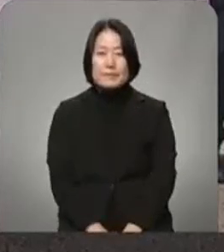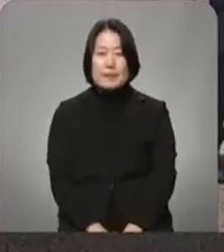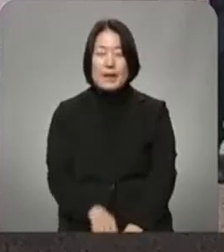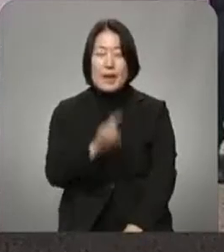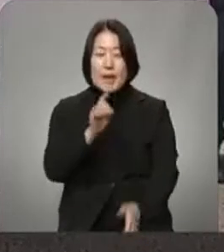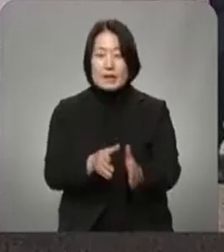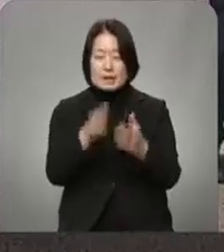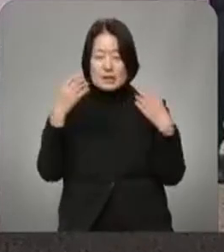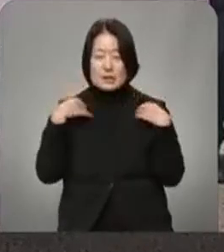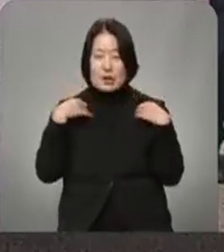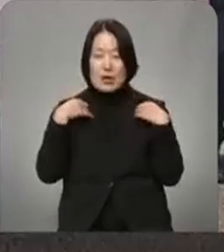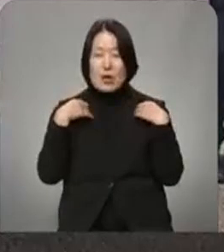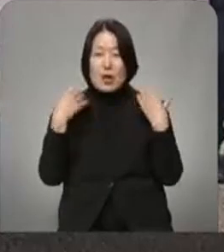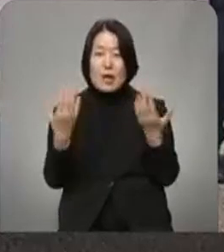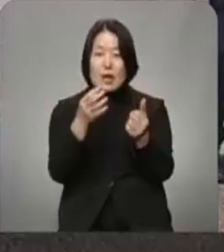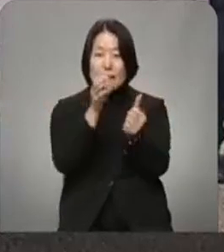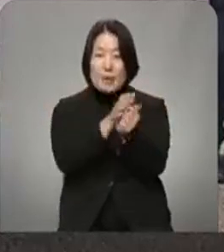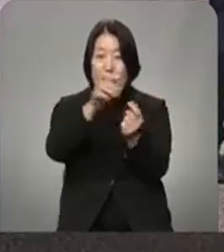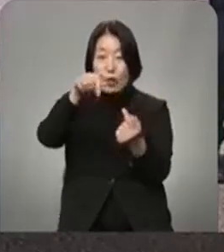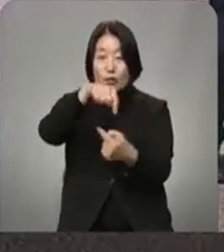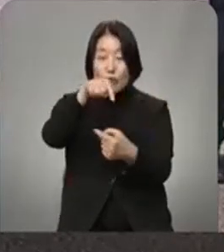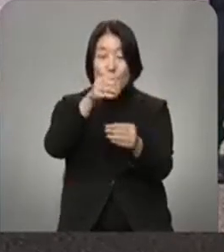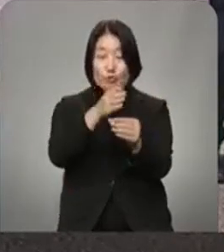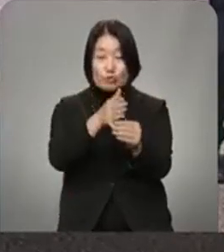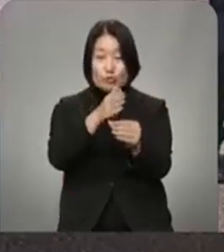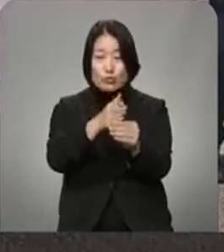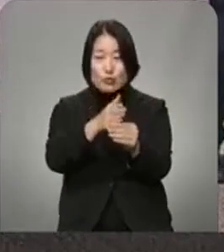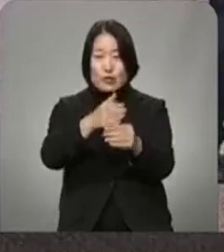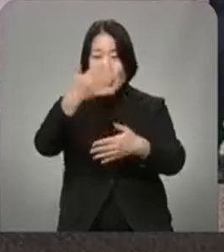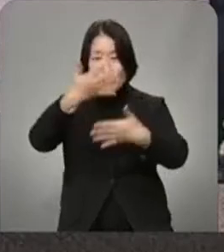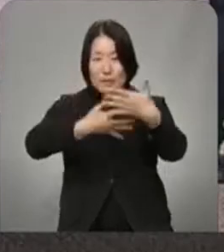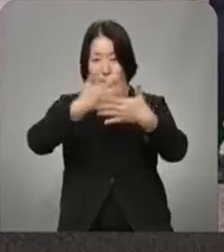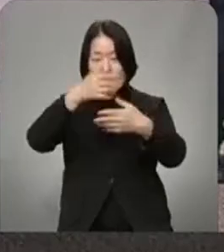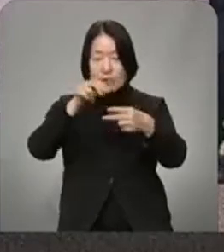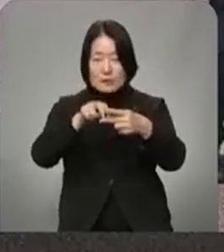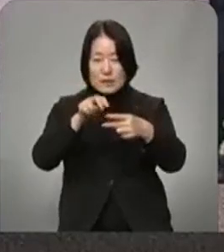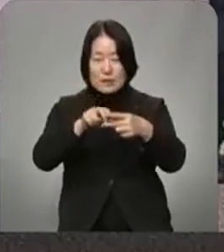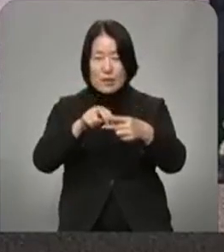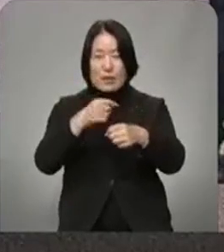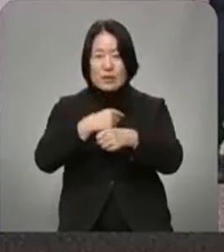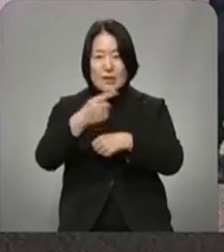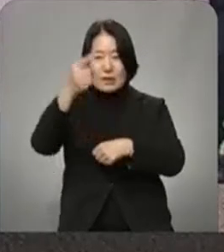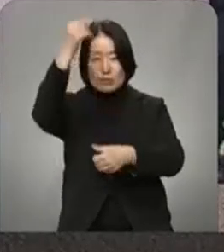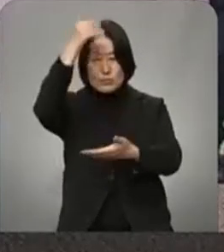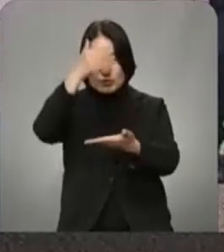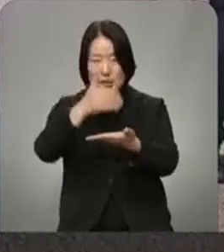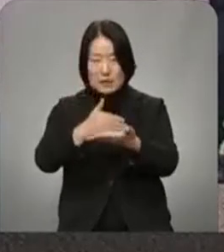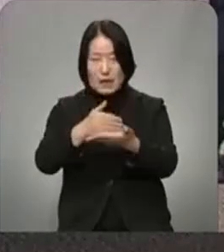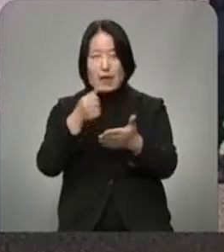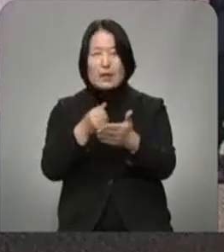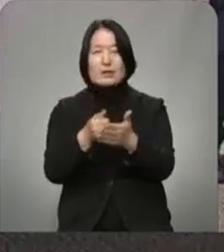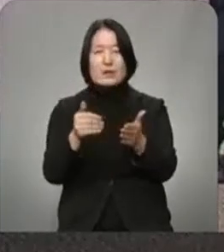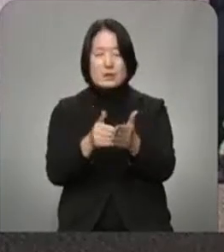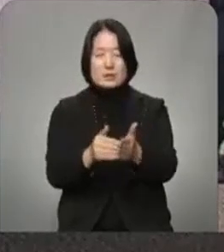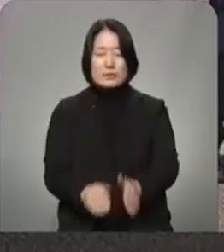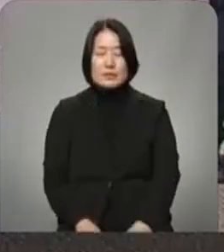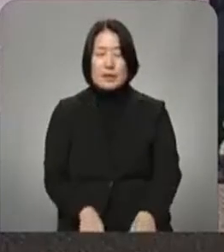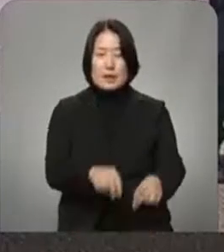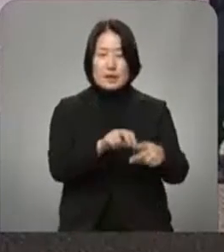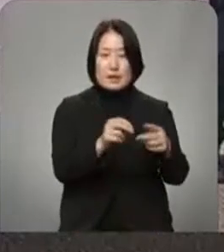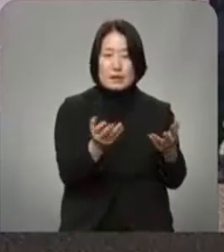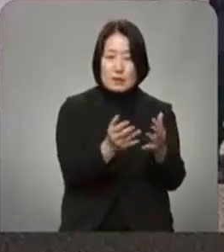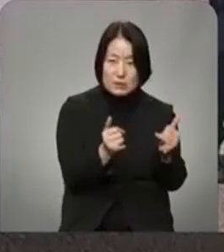강릉시가 위탁 운영을 해온 강릉시 영상 미디어 센터에 대해 내년 휴관을 결정했습니다 센터 직원들과 시민들은